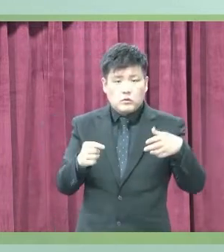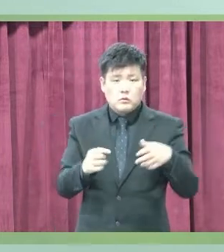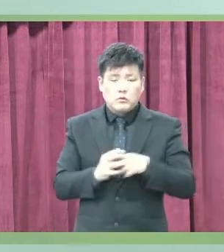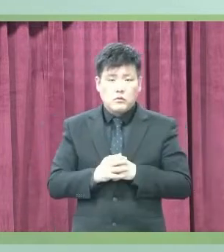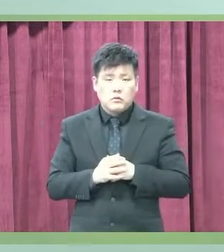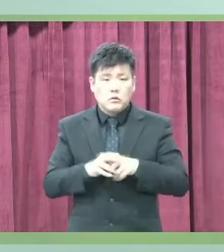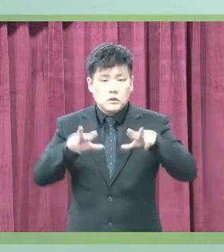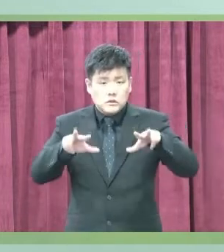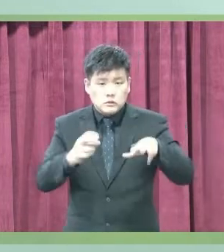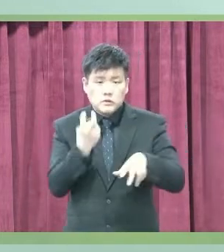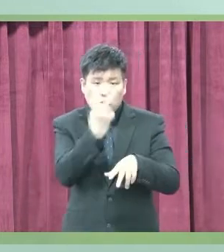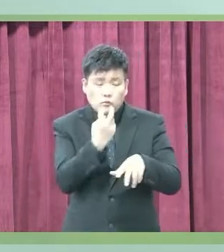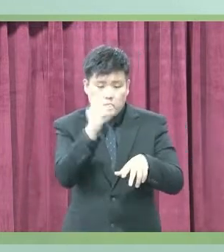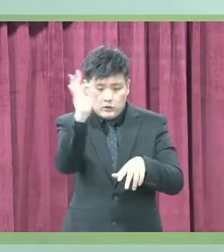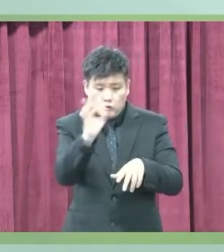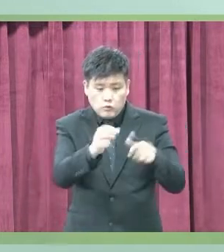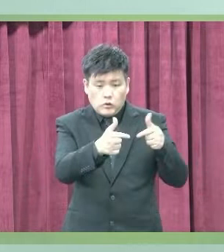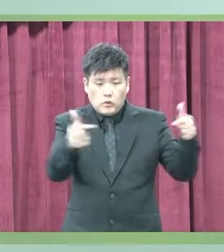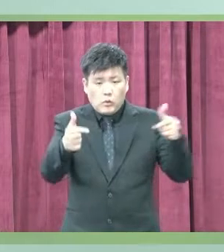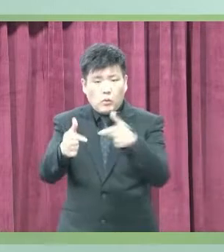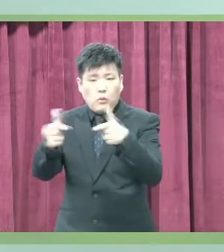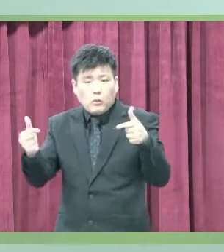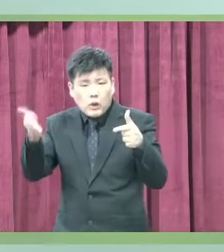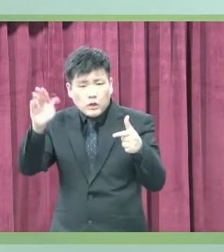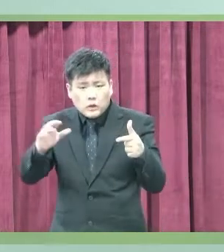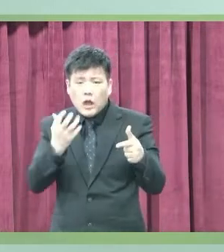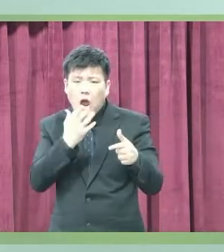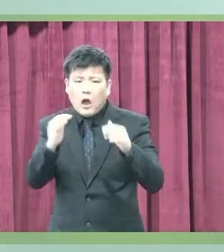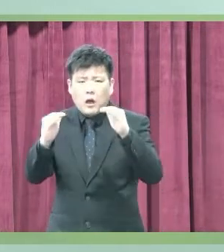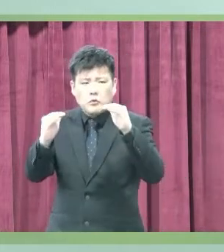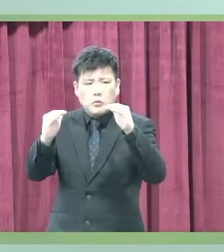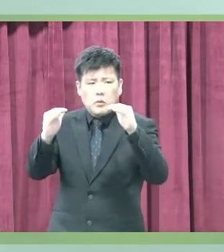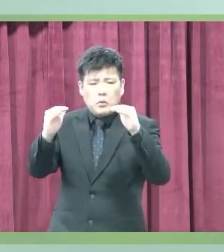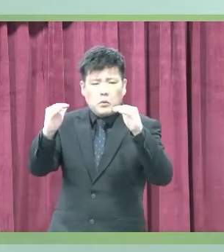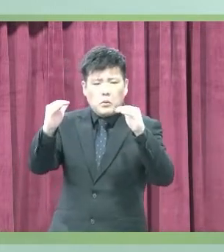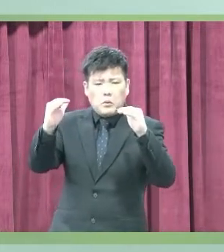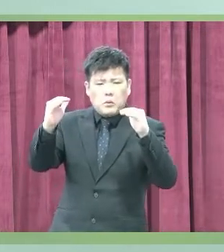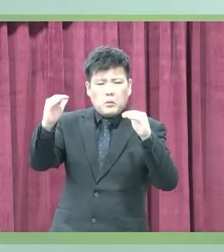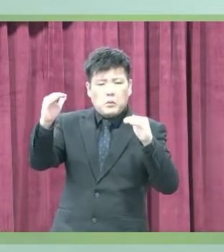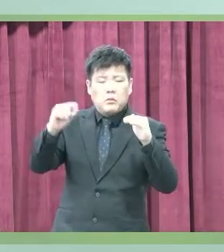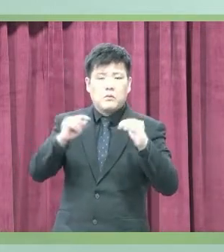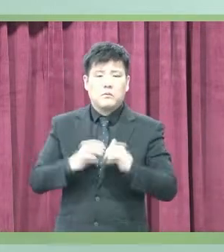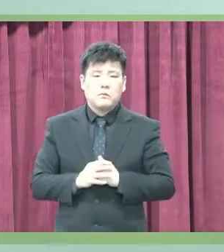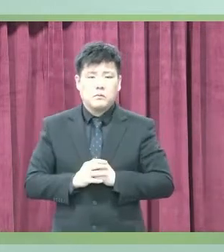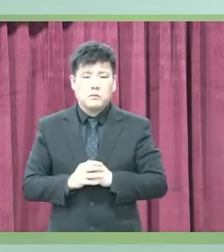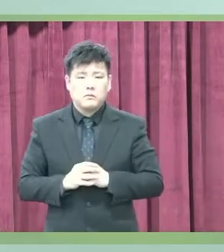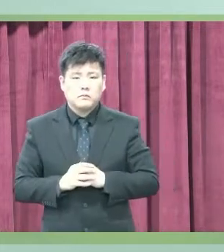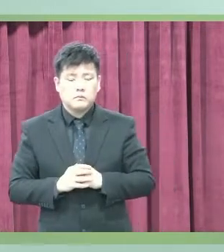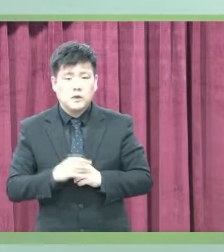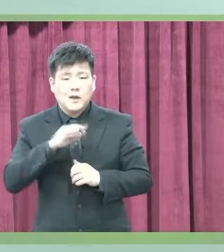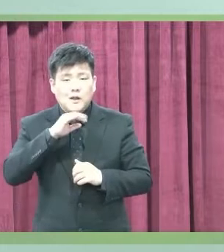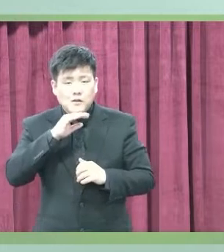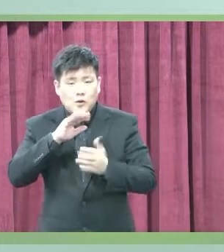증가하고 있음을 보이지만 격차가 조금씩 벌어지고 있는 것을 보이고 있습니다. 연령 표준화 수검률에서도